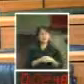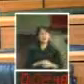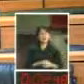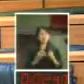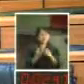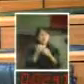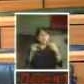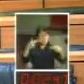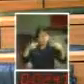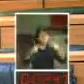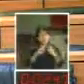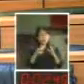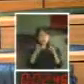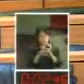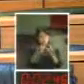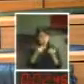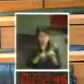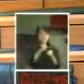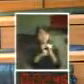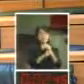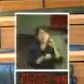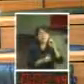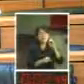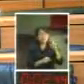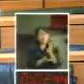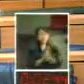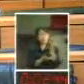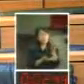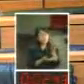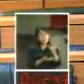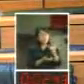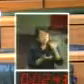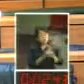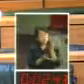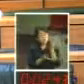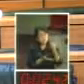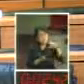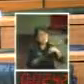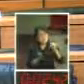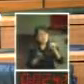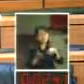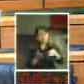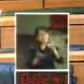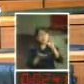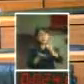บในปี2552ปีนี้นะครับขอไปอีกขอมาจากสำนักงบประมาณ